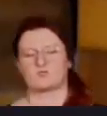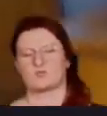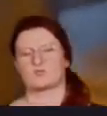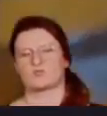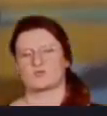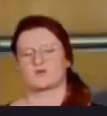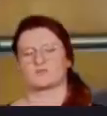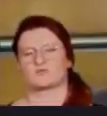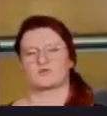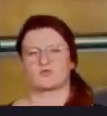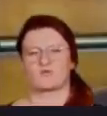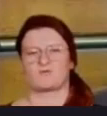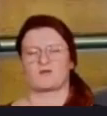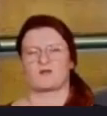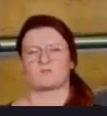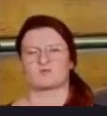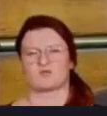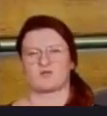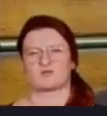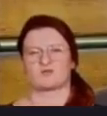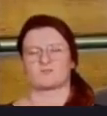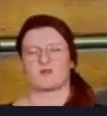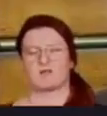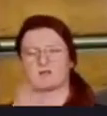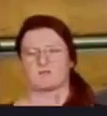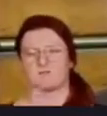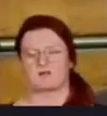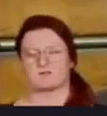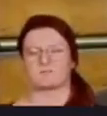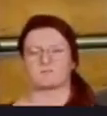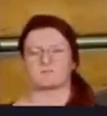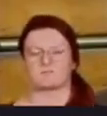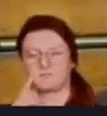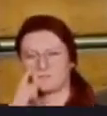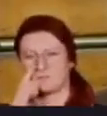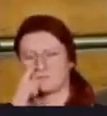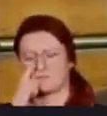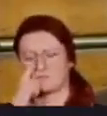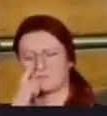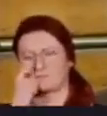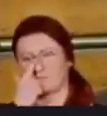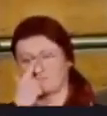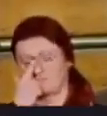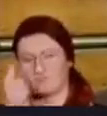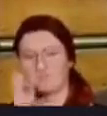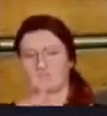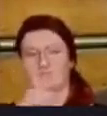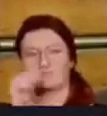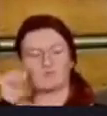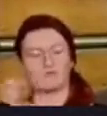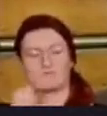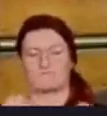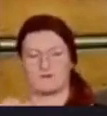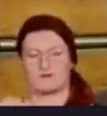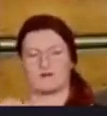zmian klimatu. I w kontekście tych elementów, które wymieniłem, ta prezentacja, mówiłem to wczoraj, fantastyczna.